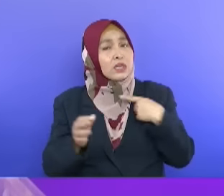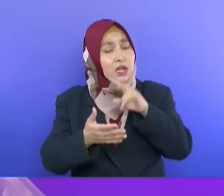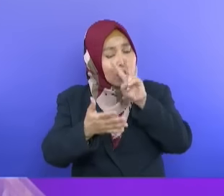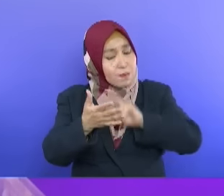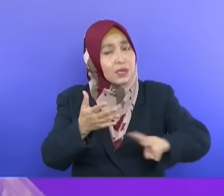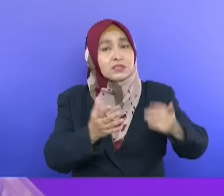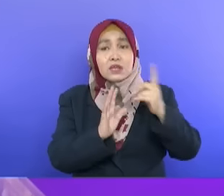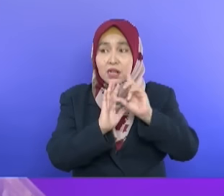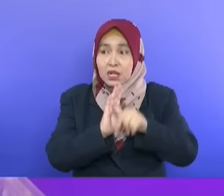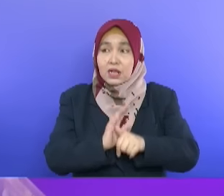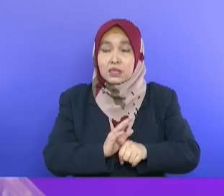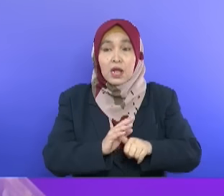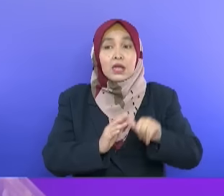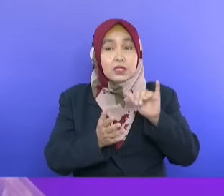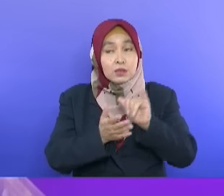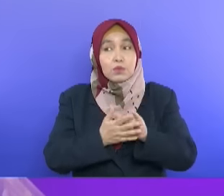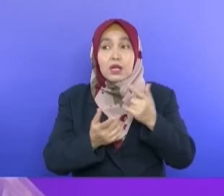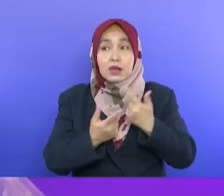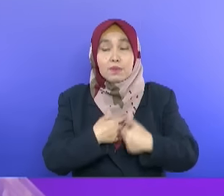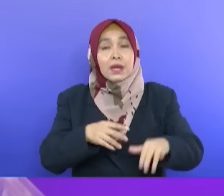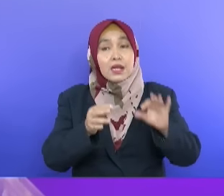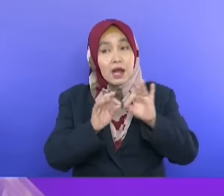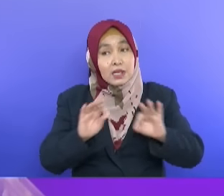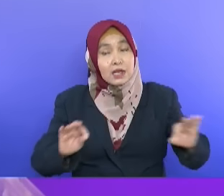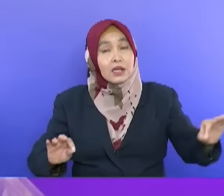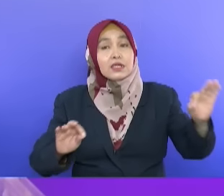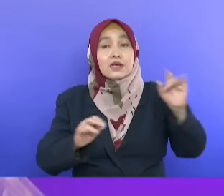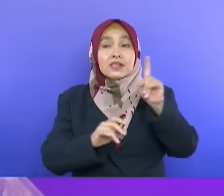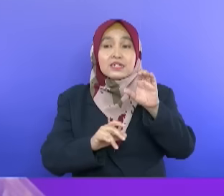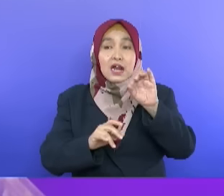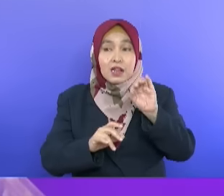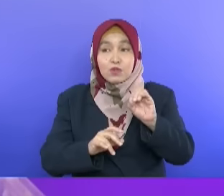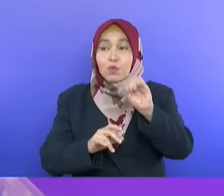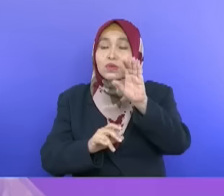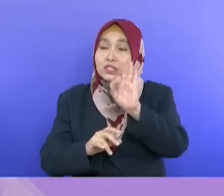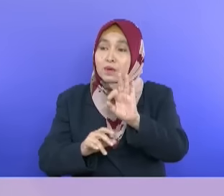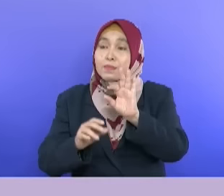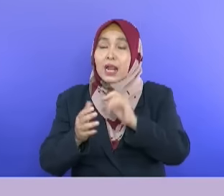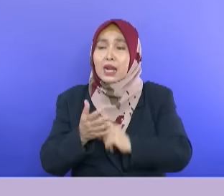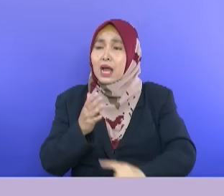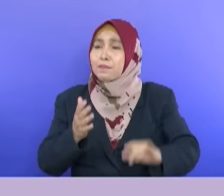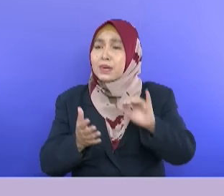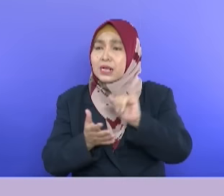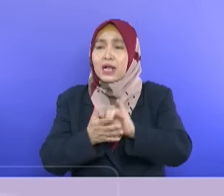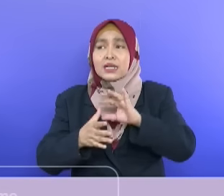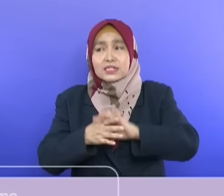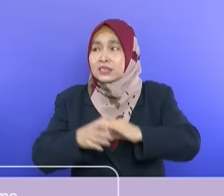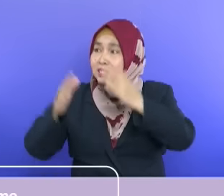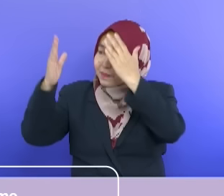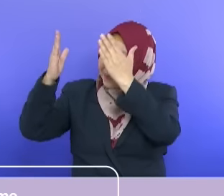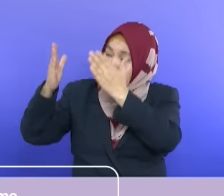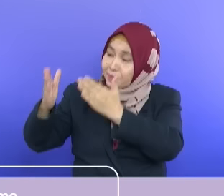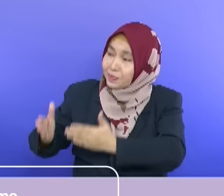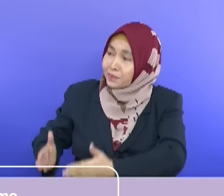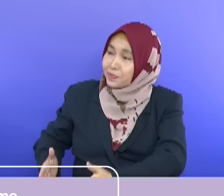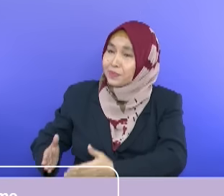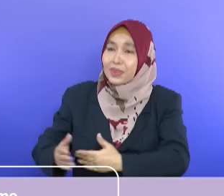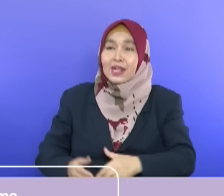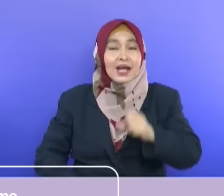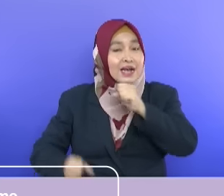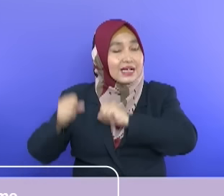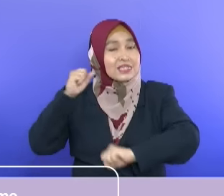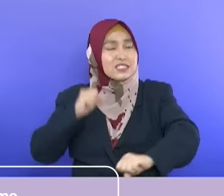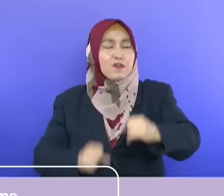baca sebentar lagi yaitu daripada ayat yang ke-109 Apakah isinya sifat dengki